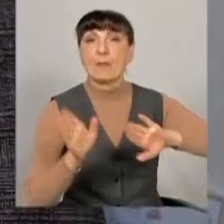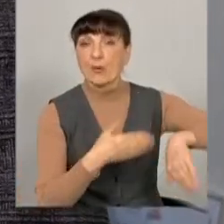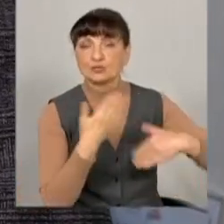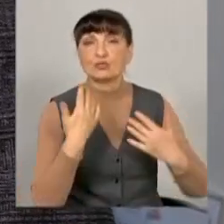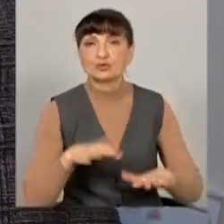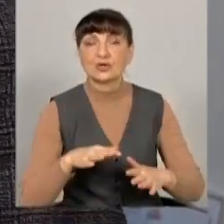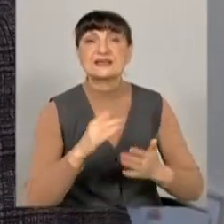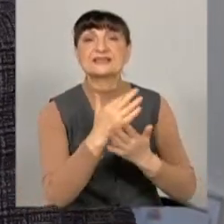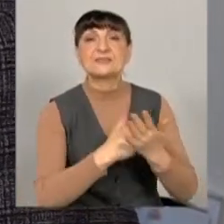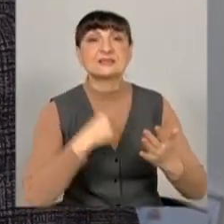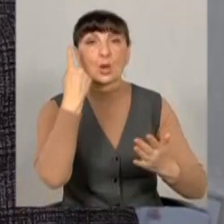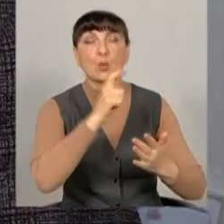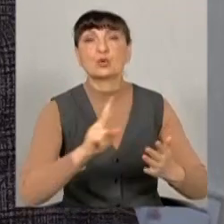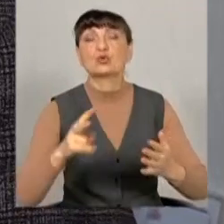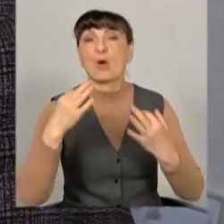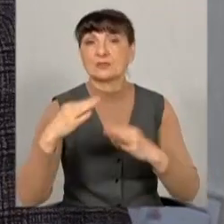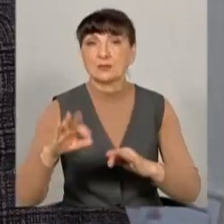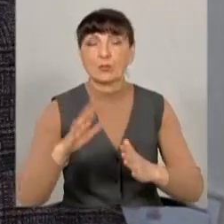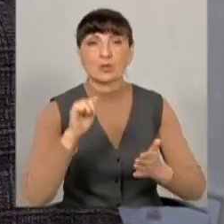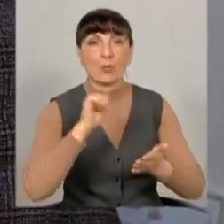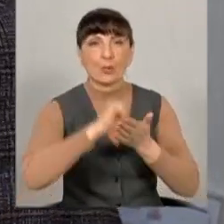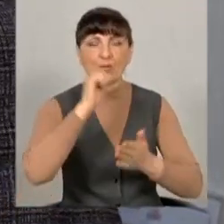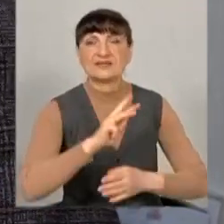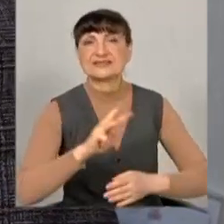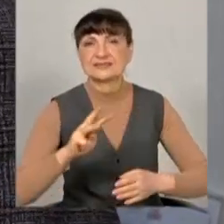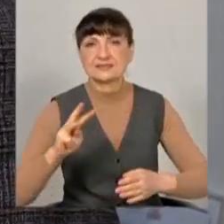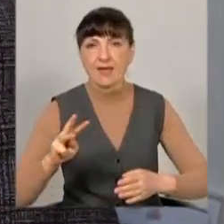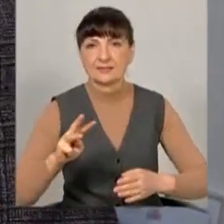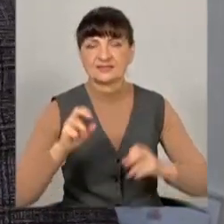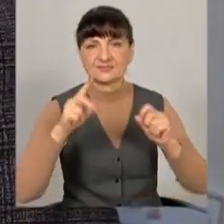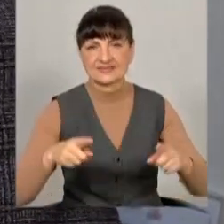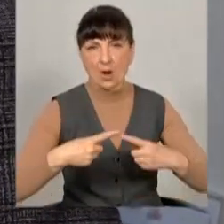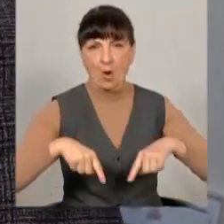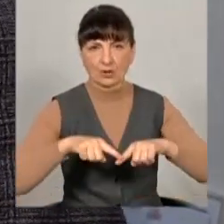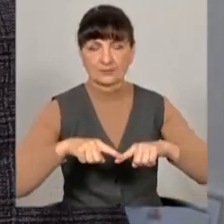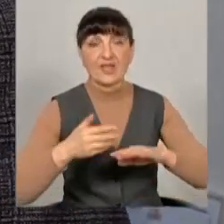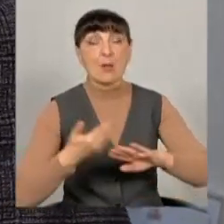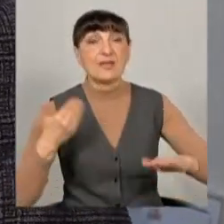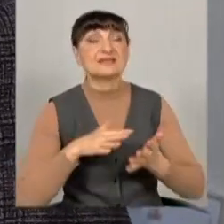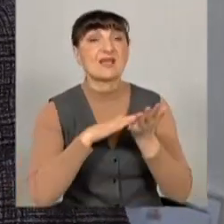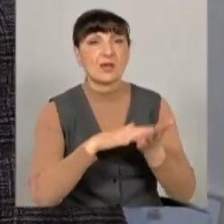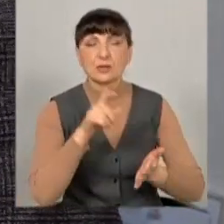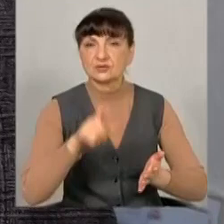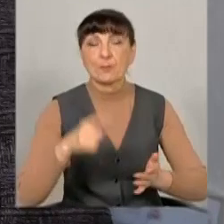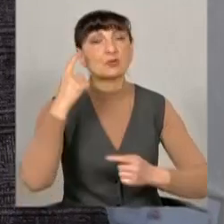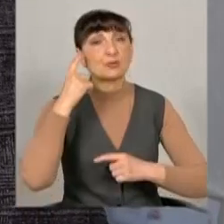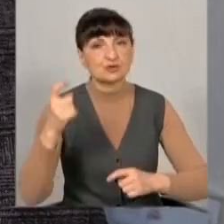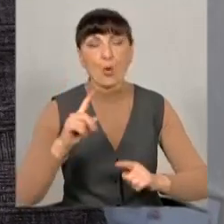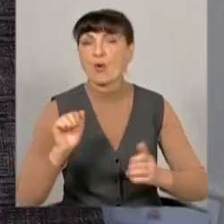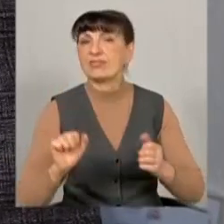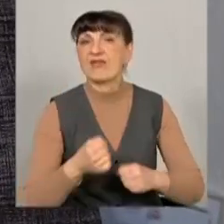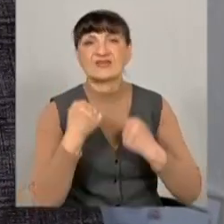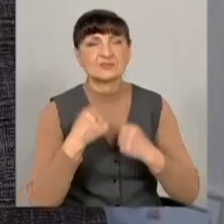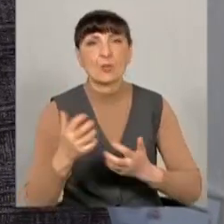срока список лиц, получивших одобрение, будет опубликован на сайте уполномоченных органов. Перед подачей заявления граждан предупреждают о